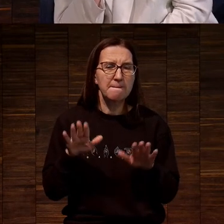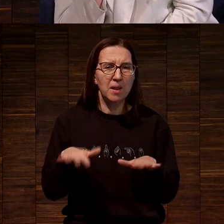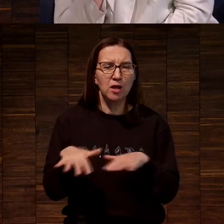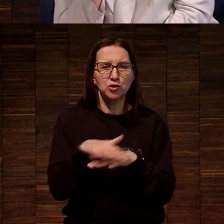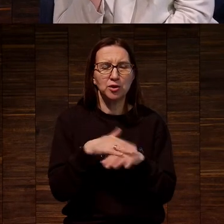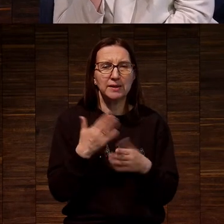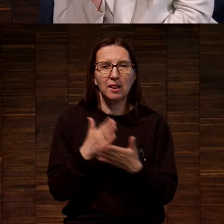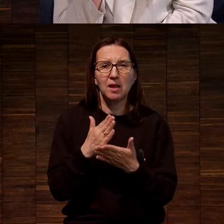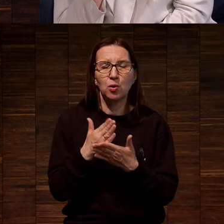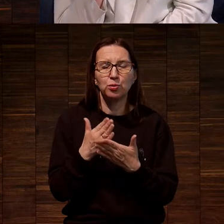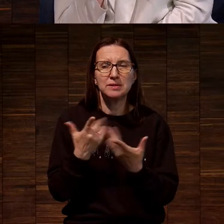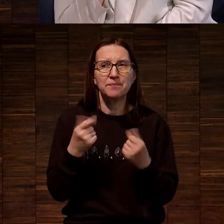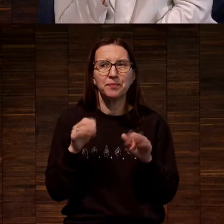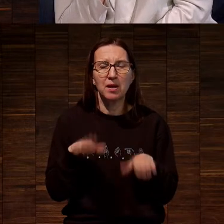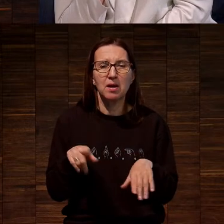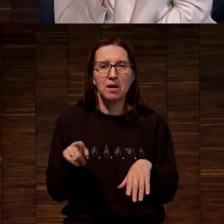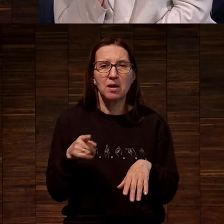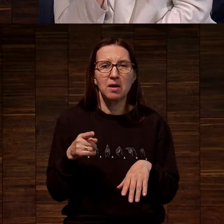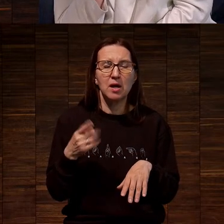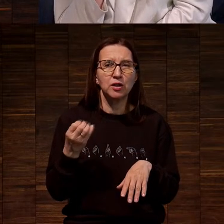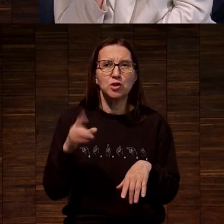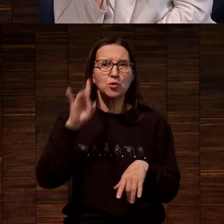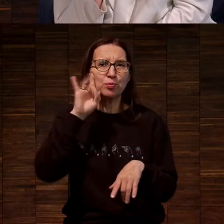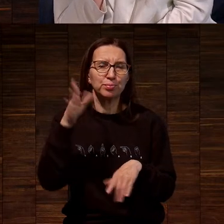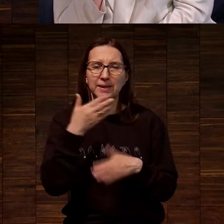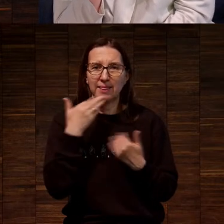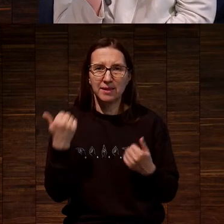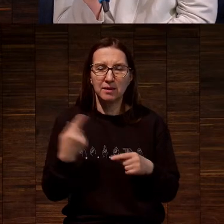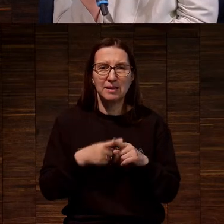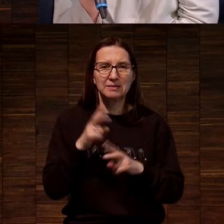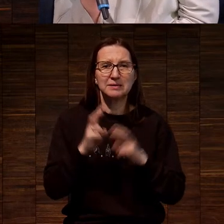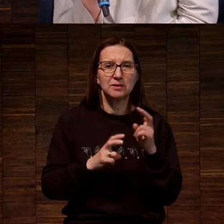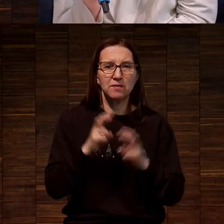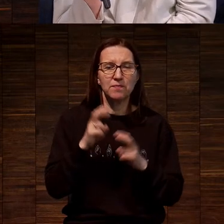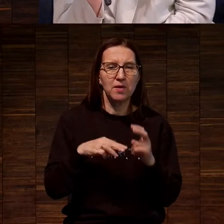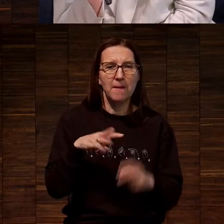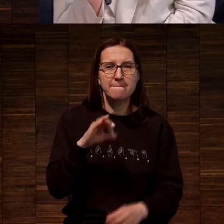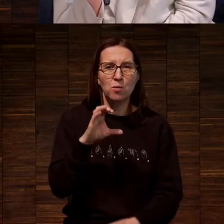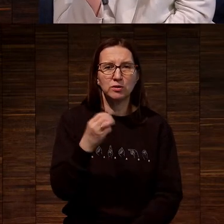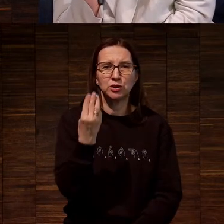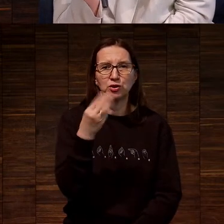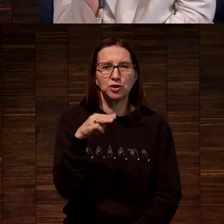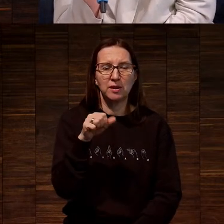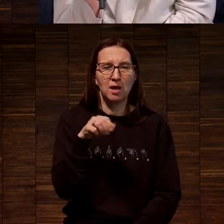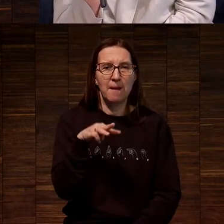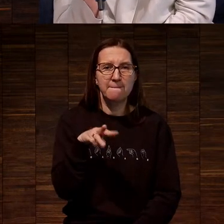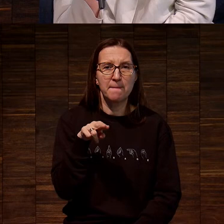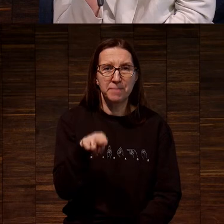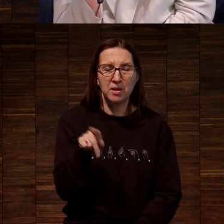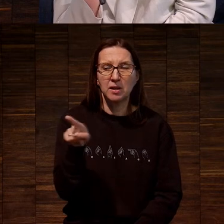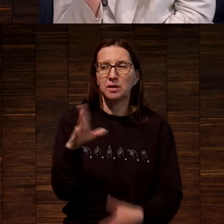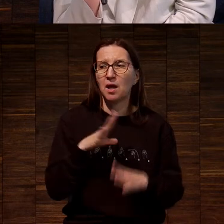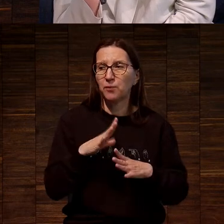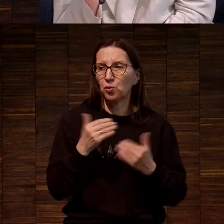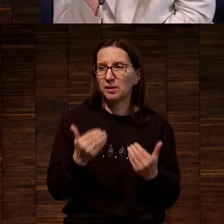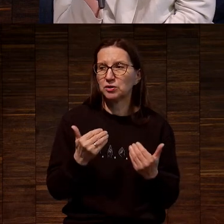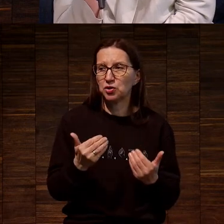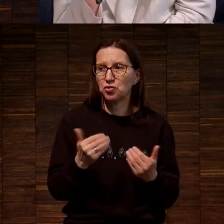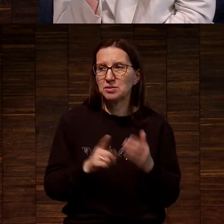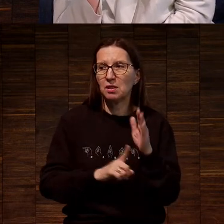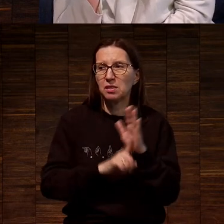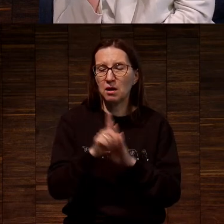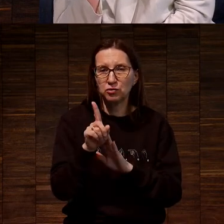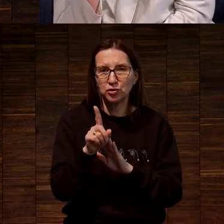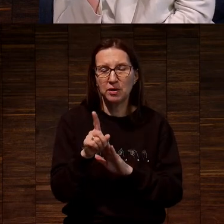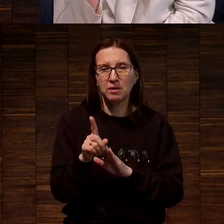Площадки, которые находятся еще не широко известным заводе «Мосштамп». И там только сейчас